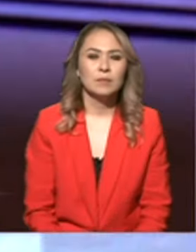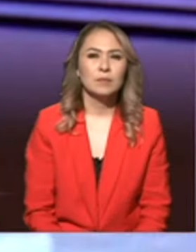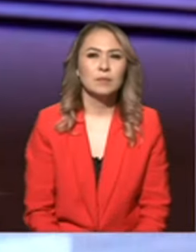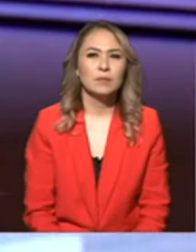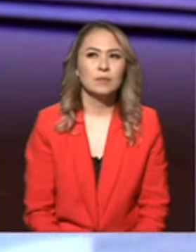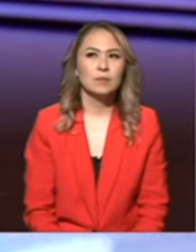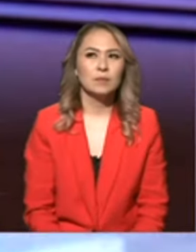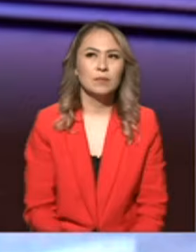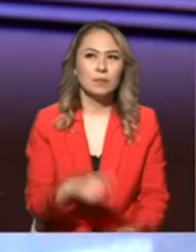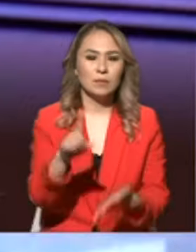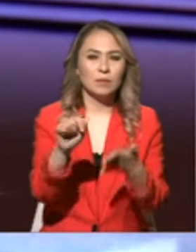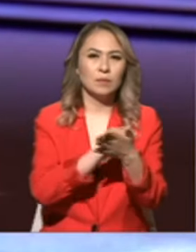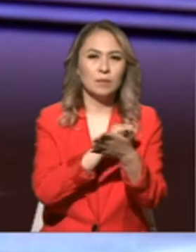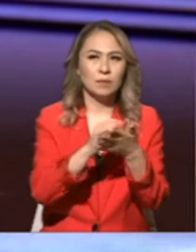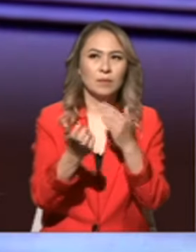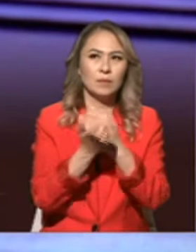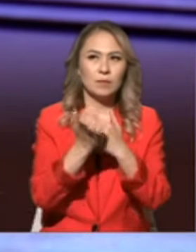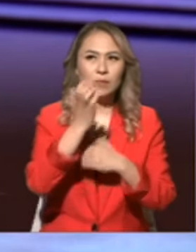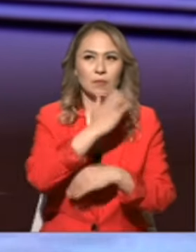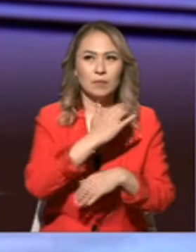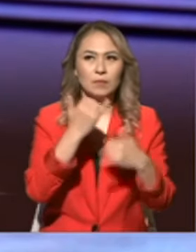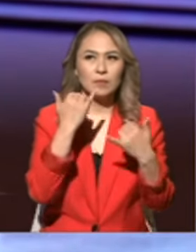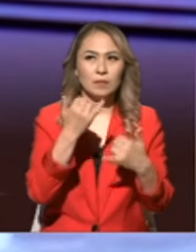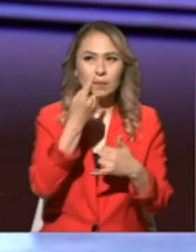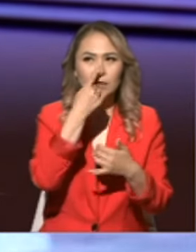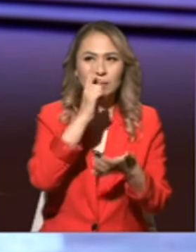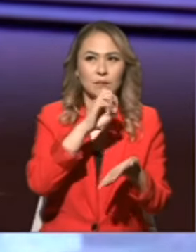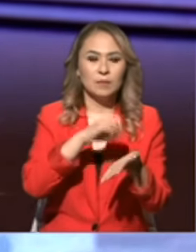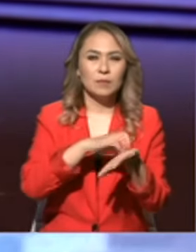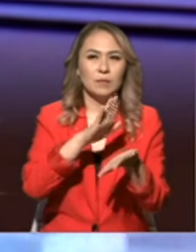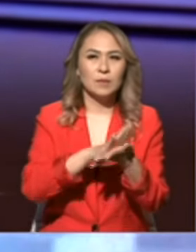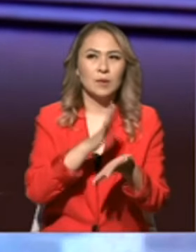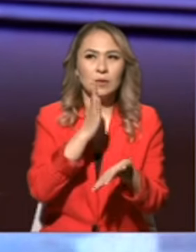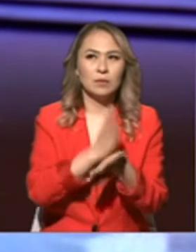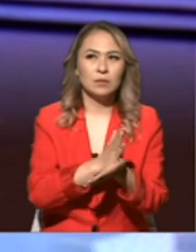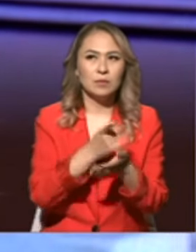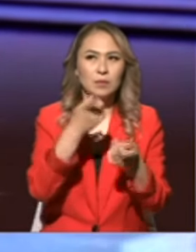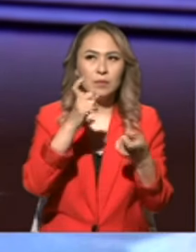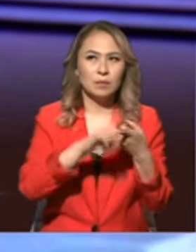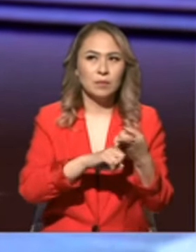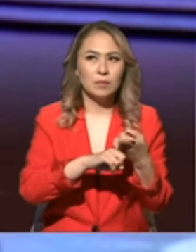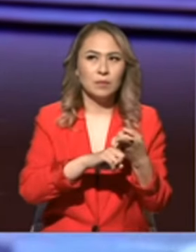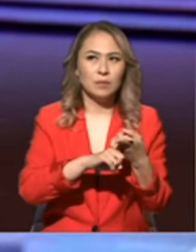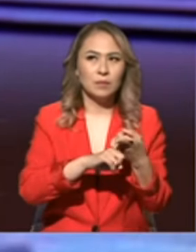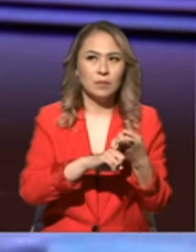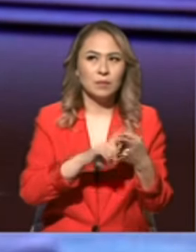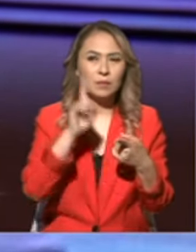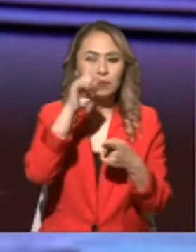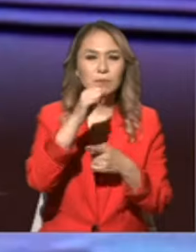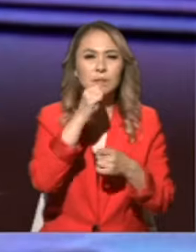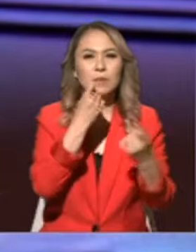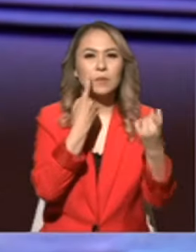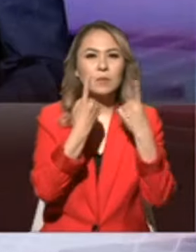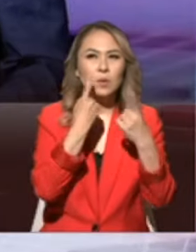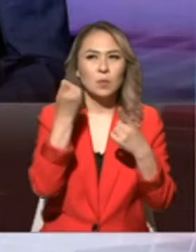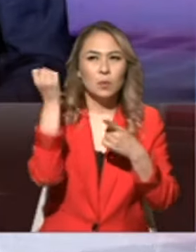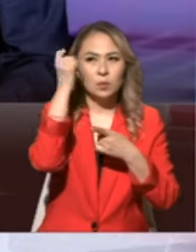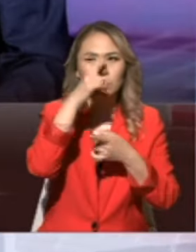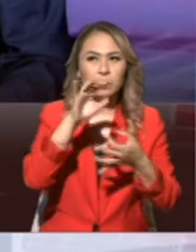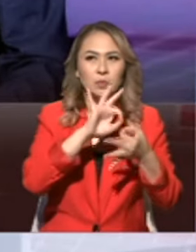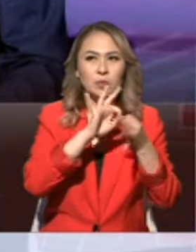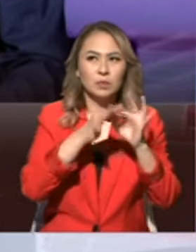құжаттарыңызды маған жіберіңізші осы жерге. Сізде мына телефон номер бар. Соған байланысты мен ол жақпен сөйлесіп бәрін анықтауға